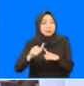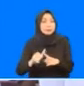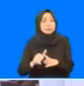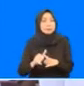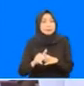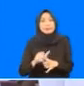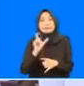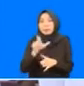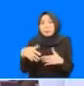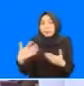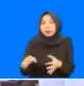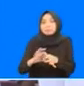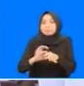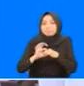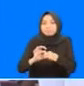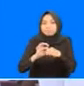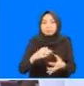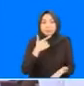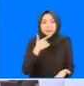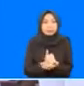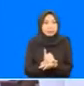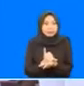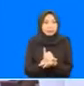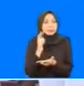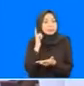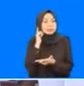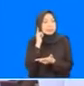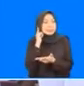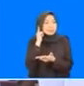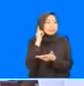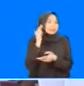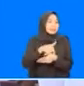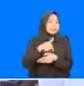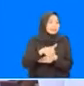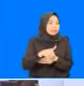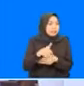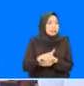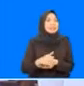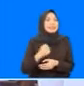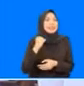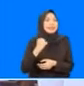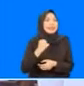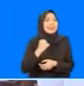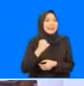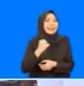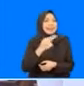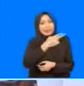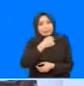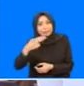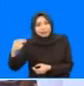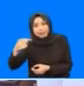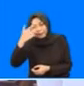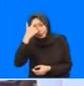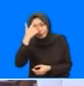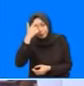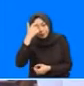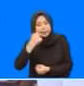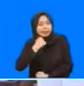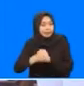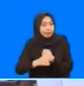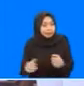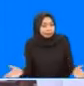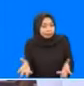penting, gagasan mendasar yang menjalankan roda gerakan Merdeka Belajar, khususnya dalam